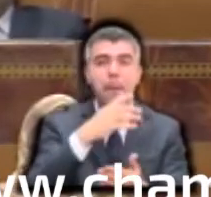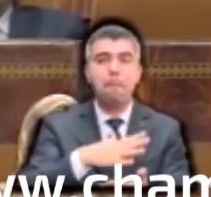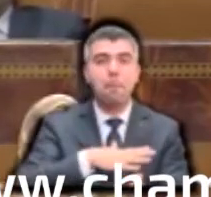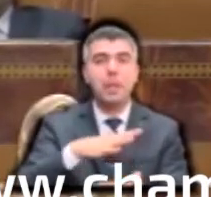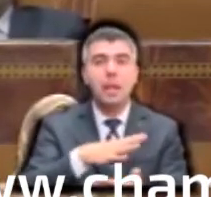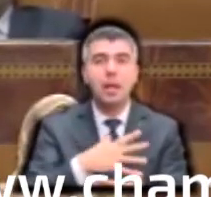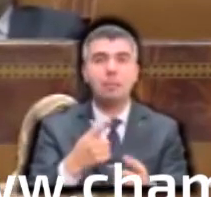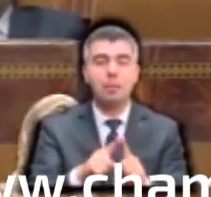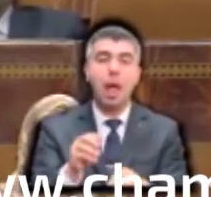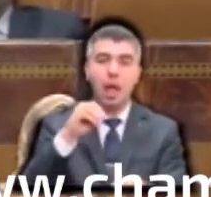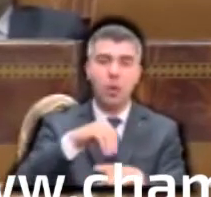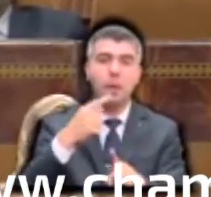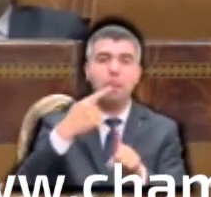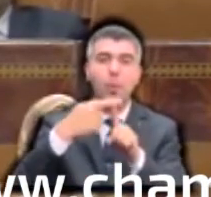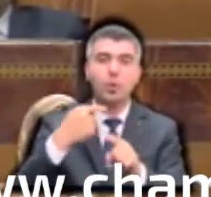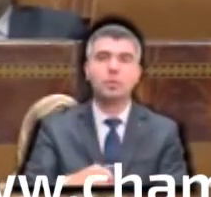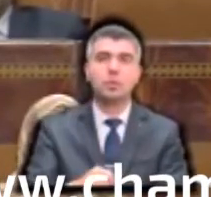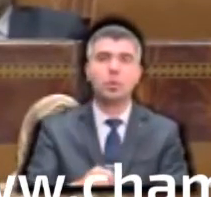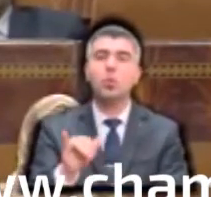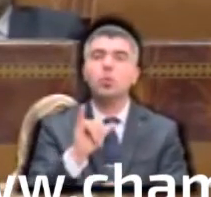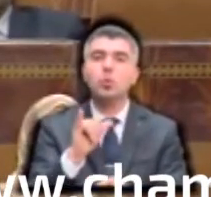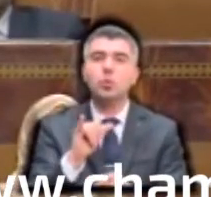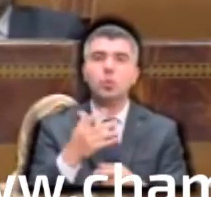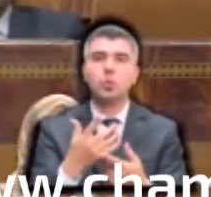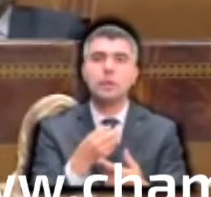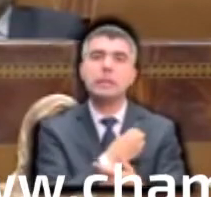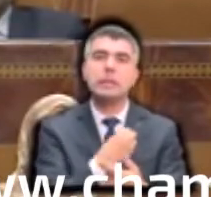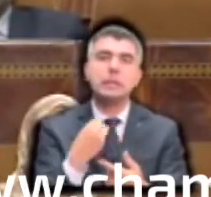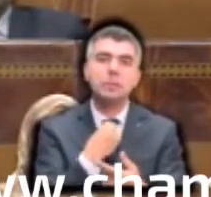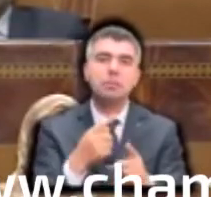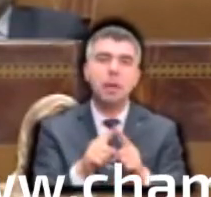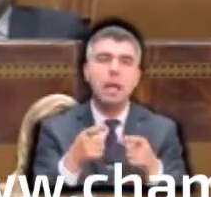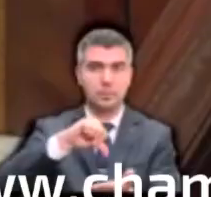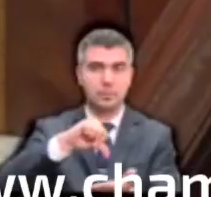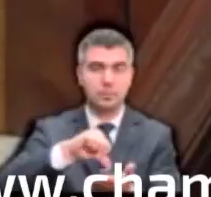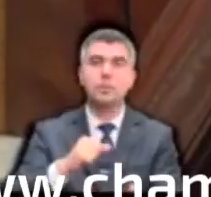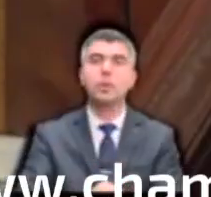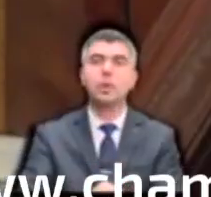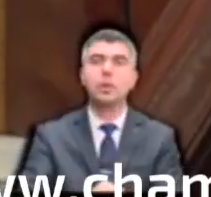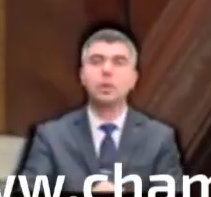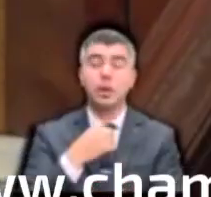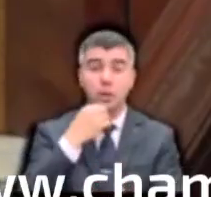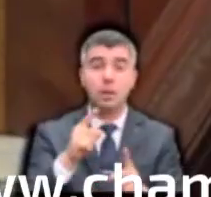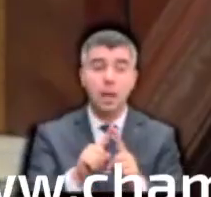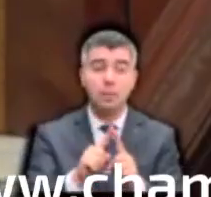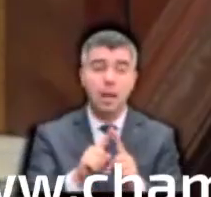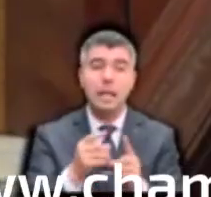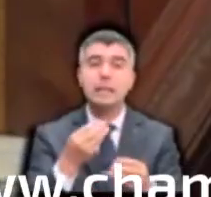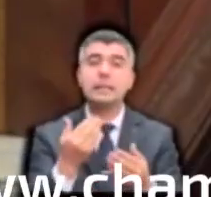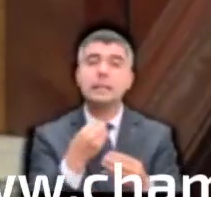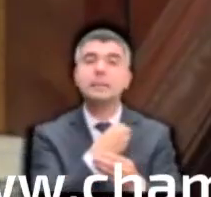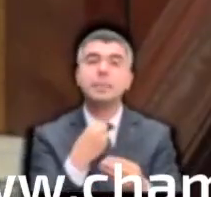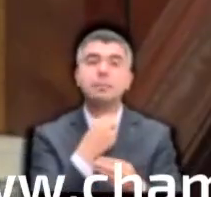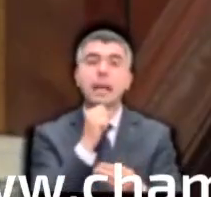فيها. ثم السيد الوزير، أين وصل مشروع المستشفى الجامعي؟ شكرا. دعوة المستعجلات القديمة، دابا